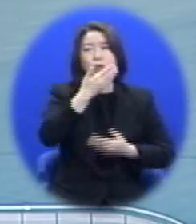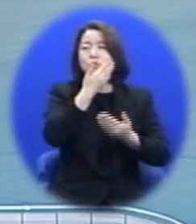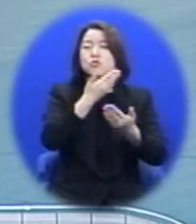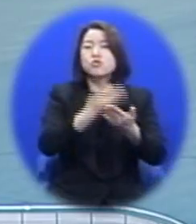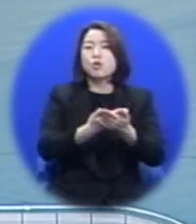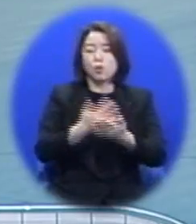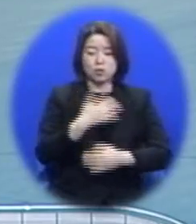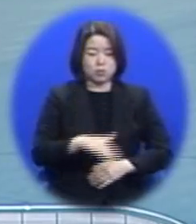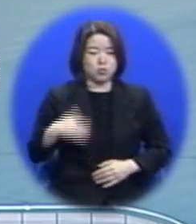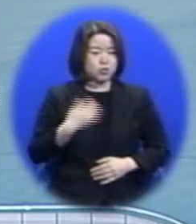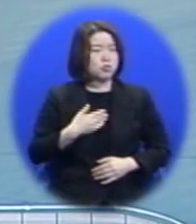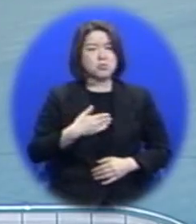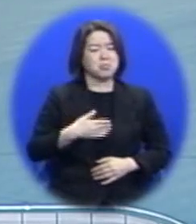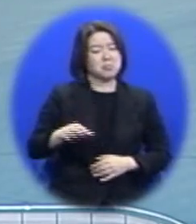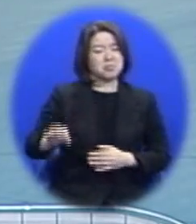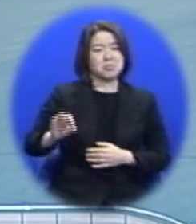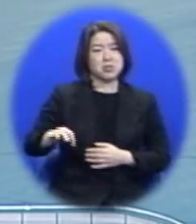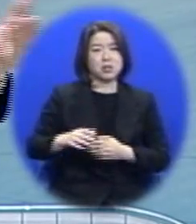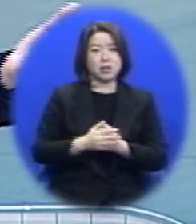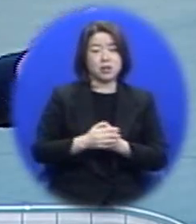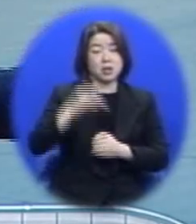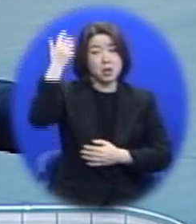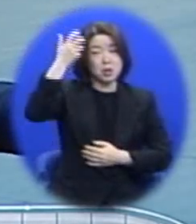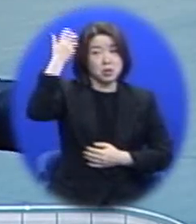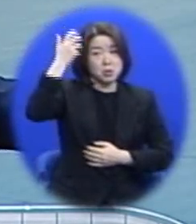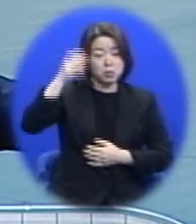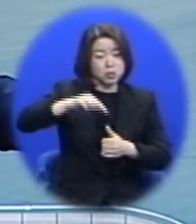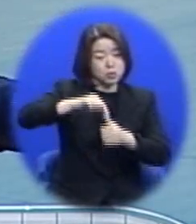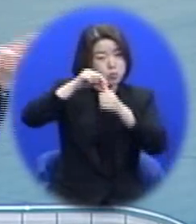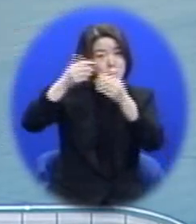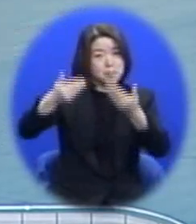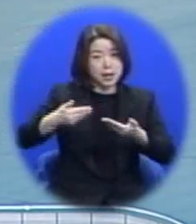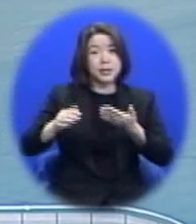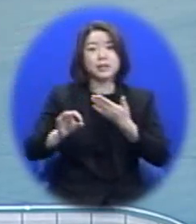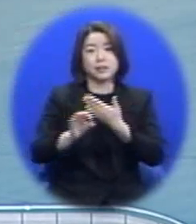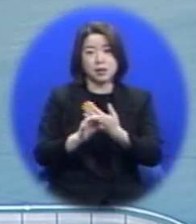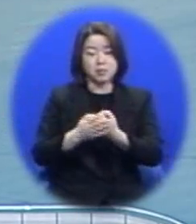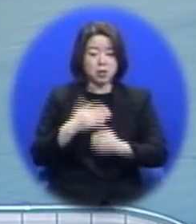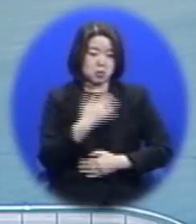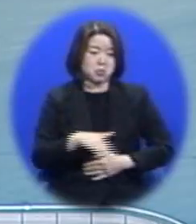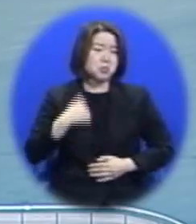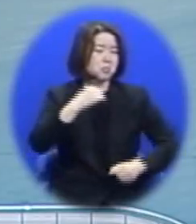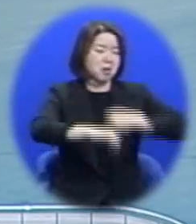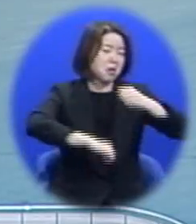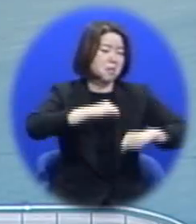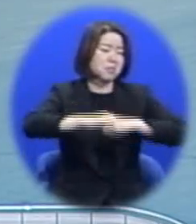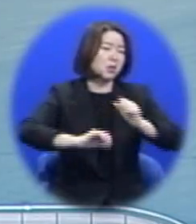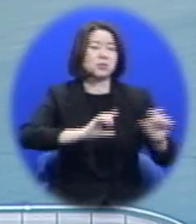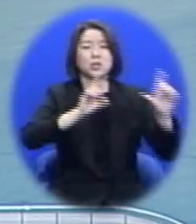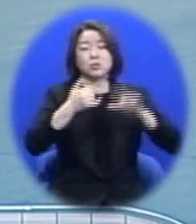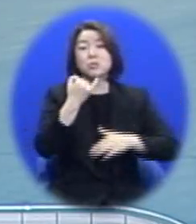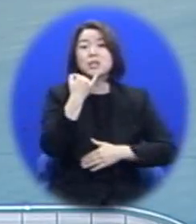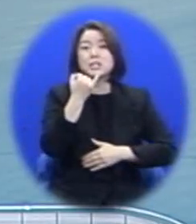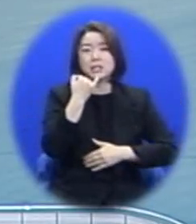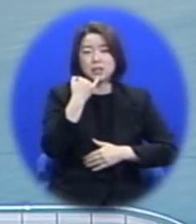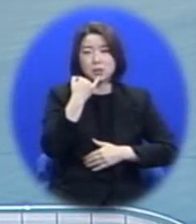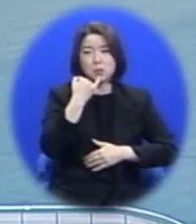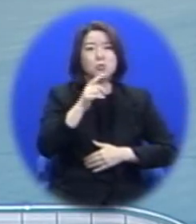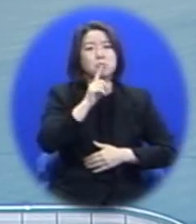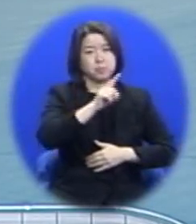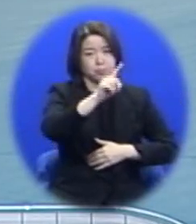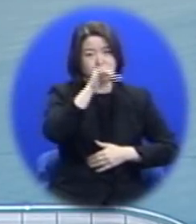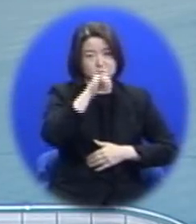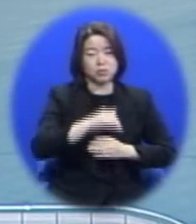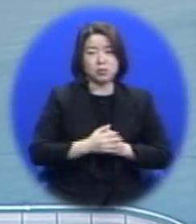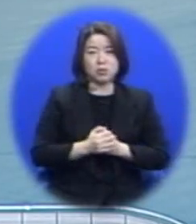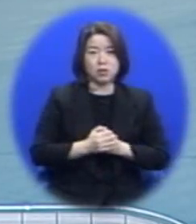생각합니다. 영혼이 구원을 받았다면 육신적으로는 아무렇게나 살아도 아무 상관이 없다고 주장하던 무리들이었습니다.